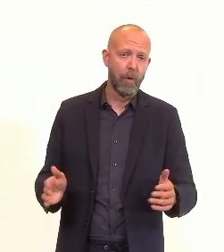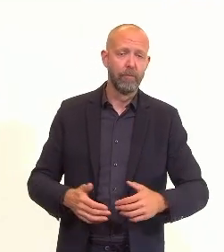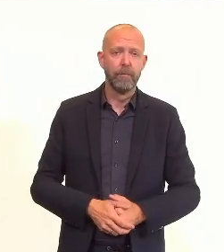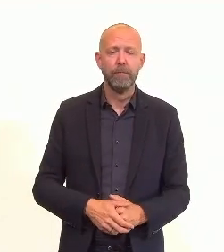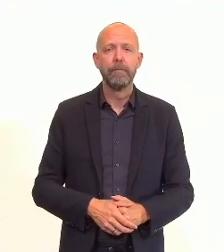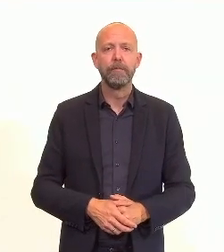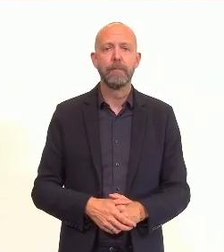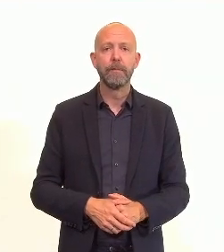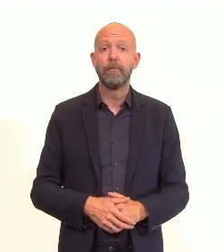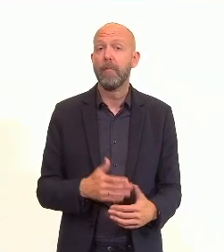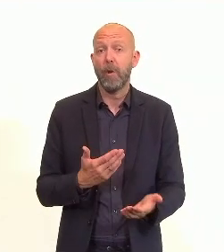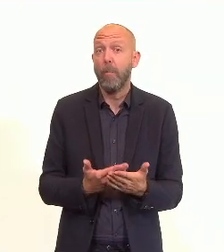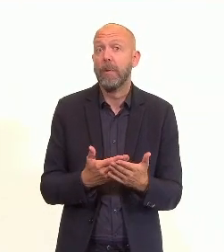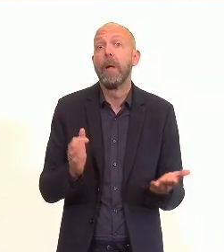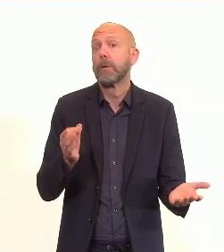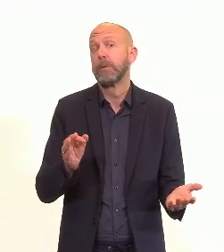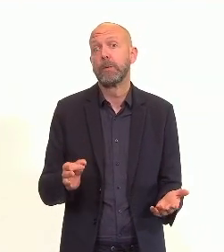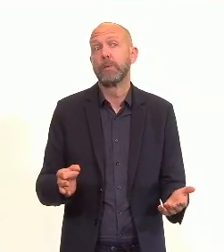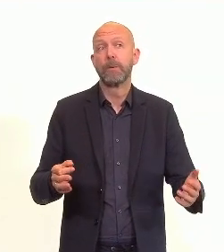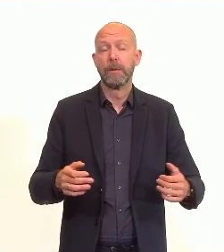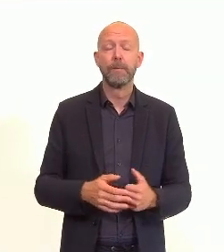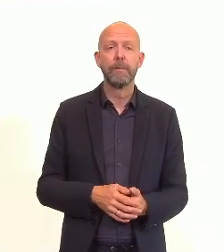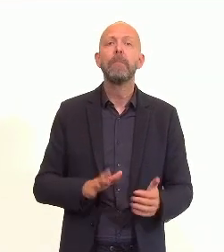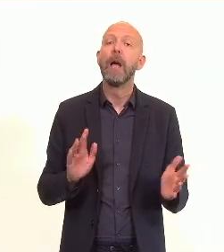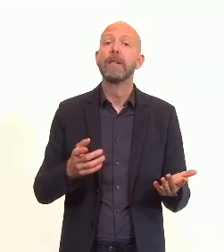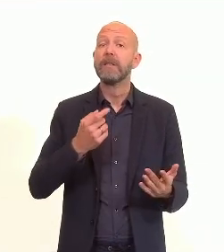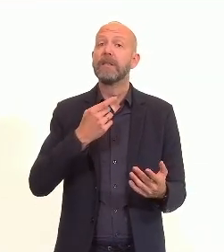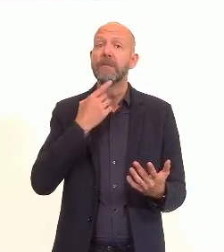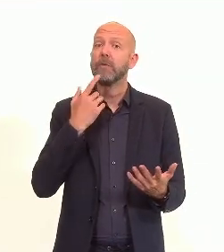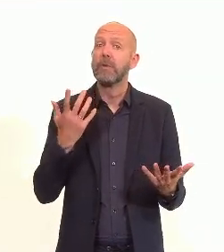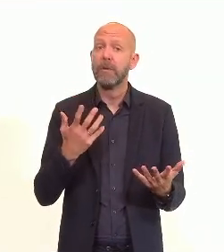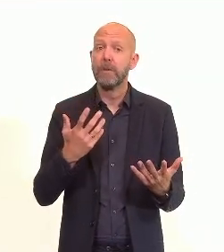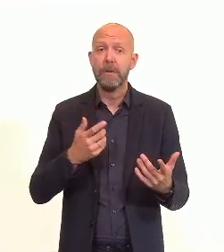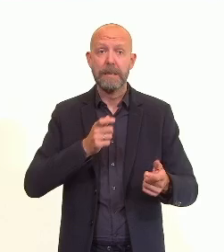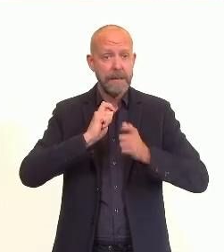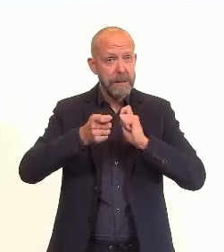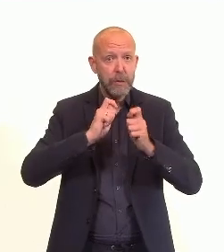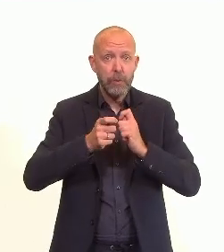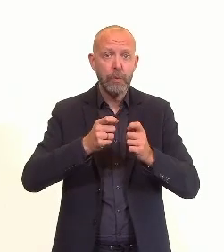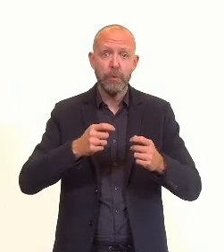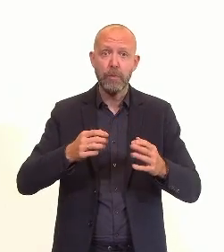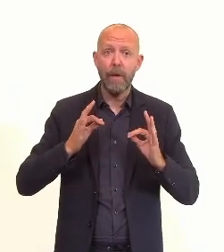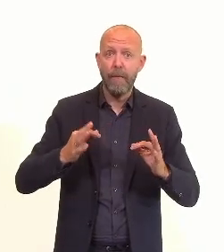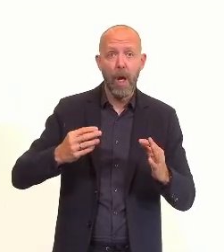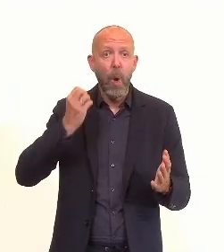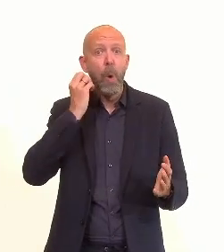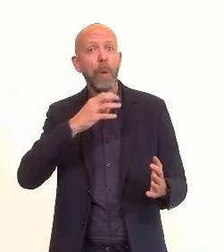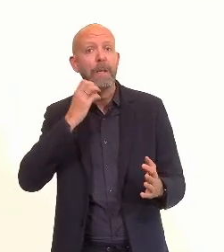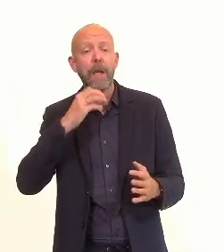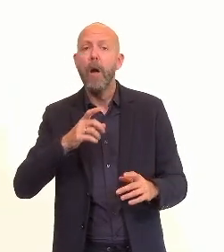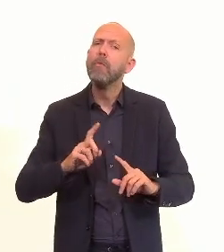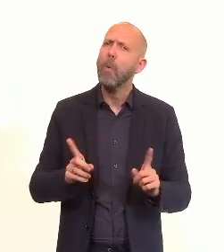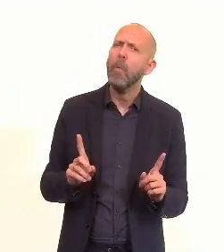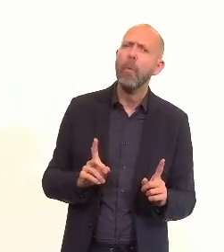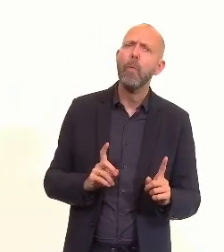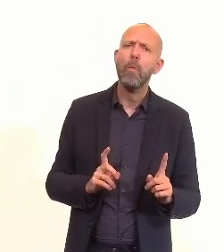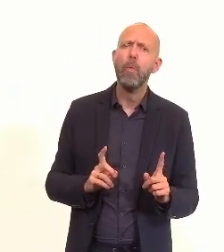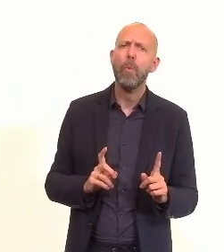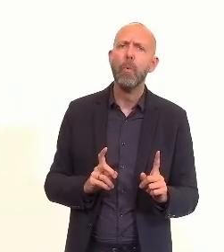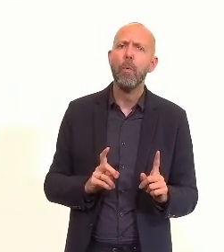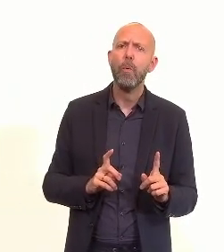C'est comme ça, et oui. Et on parle de choses du quotidien. Non, le thème sur lequel...